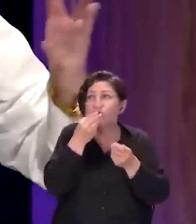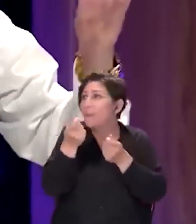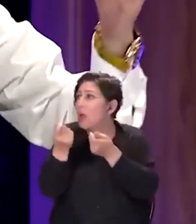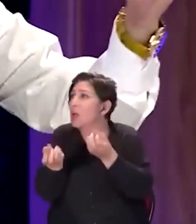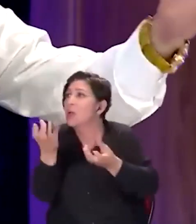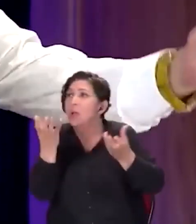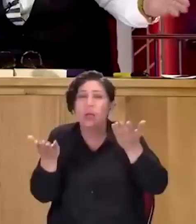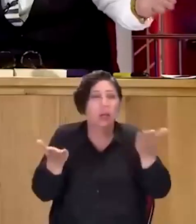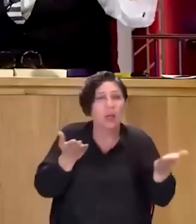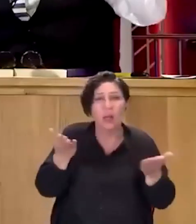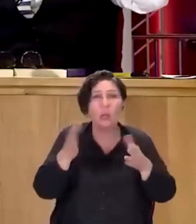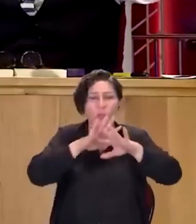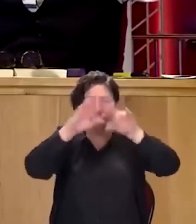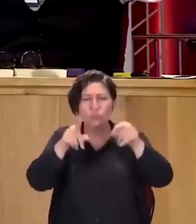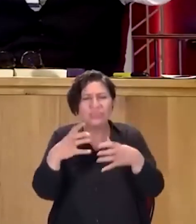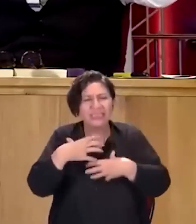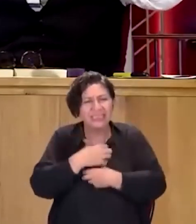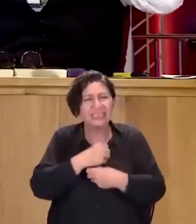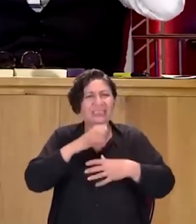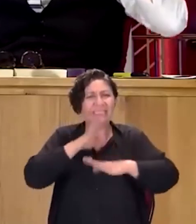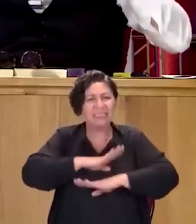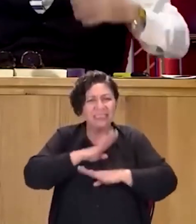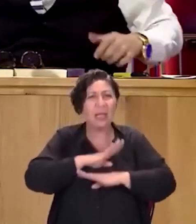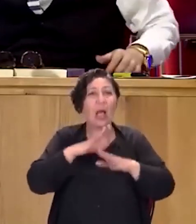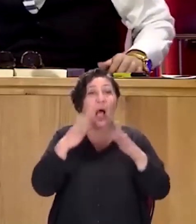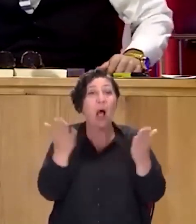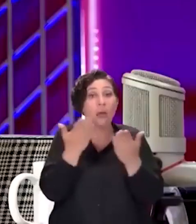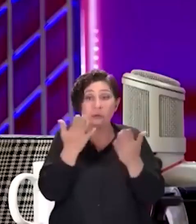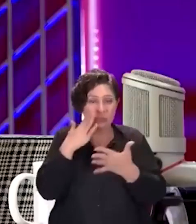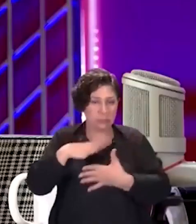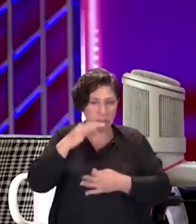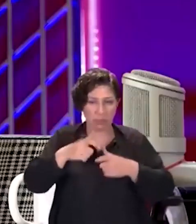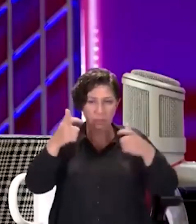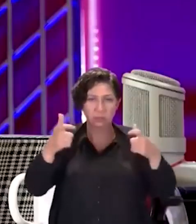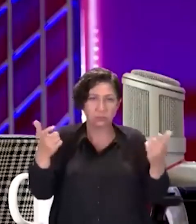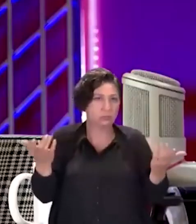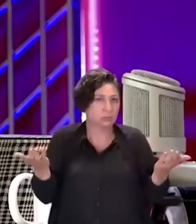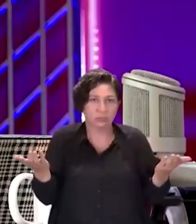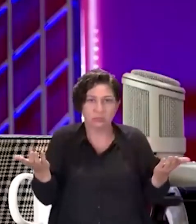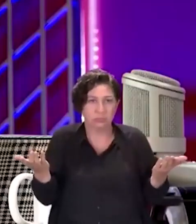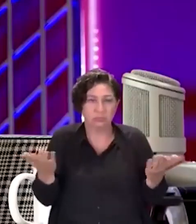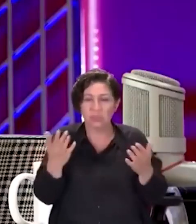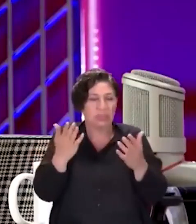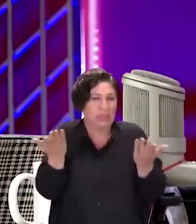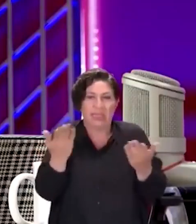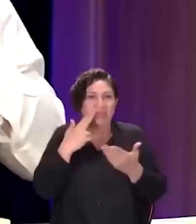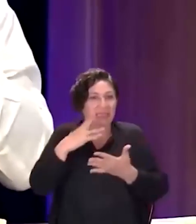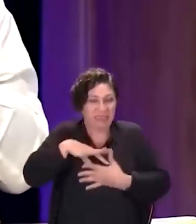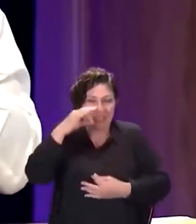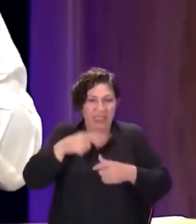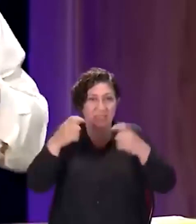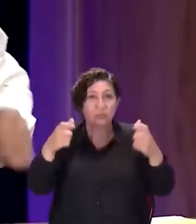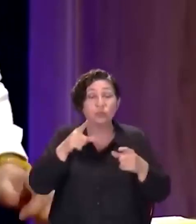para yetiştiriyorsa, bütün bu dertler, tasalar içindeyse hangi kişisel gelişim yahu? Yani ne kişisel gelişimi? Yani